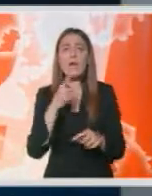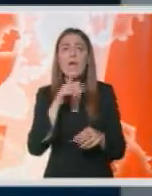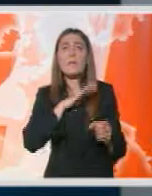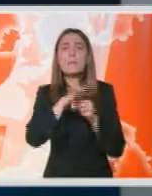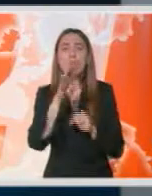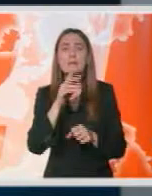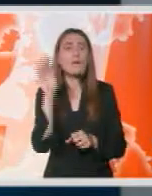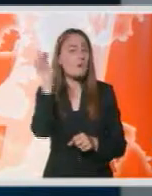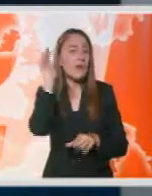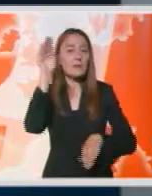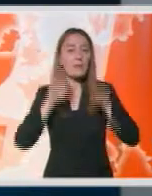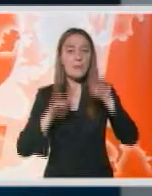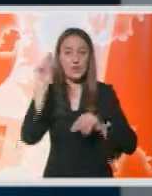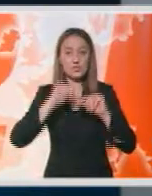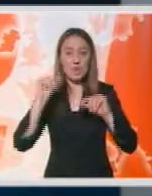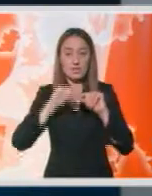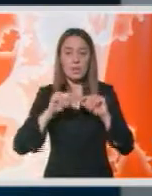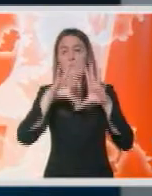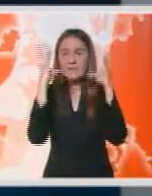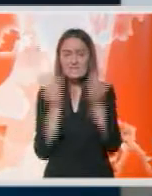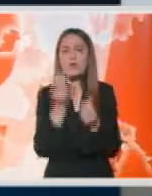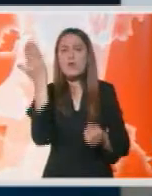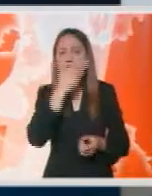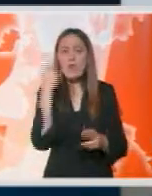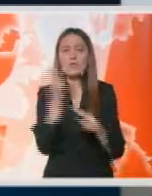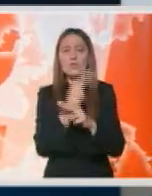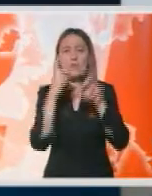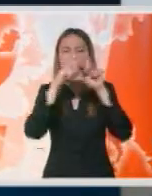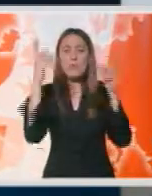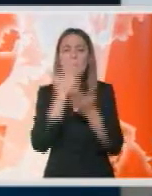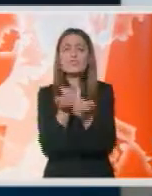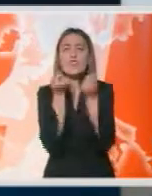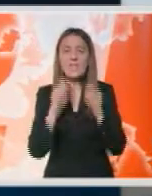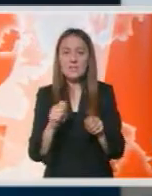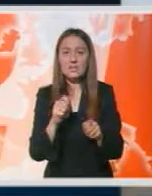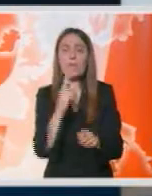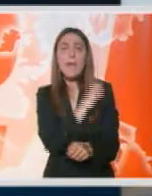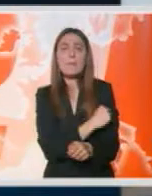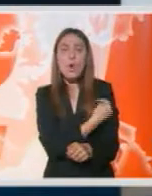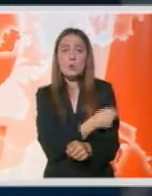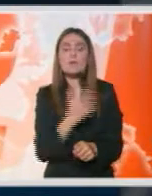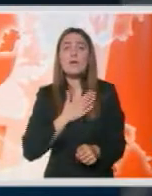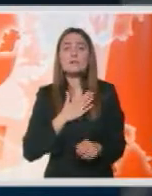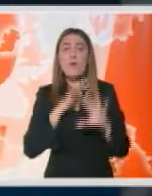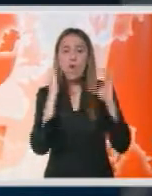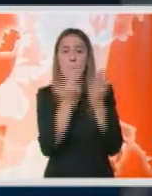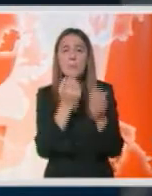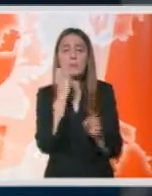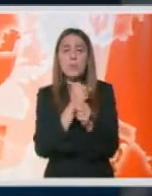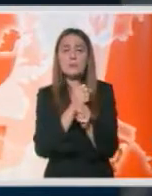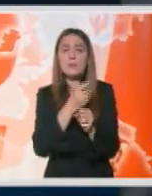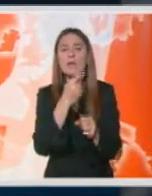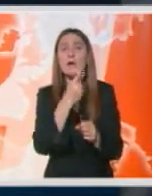protiv vladinih mera štednje. Sve škole i državne institucije biće zatvorene, a bolnice će svoj obim posla svesti